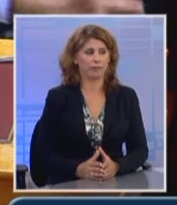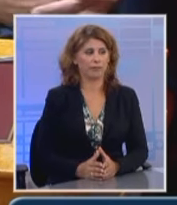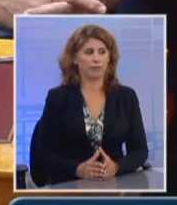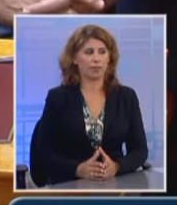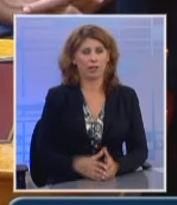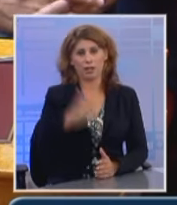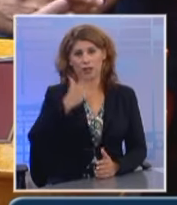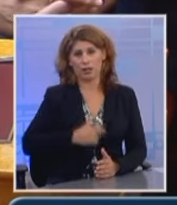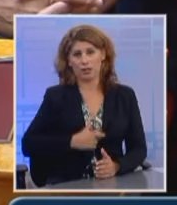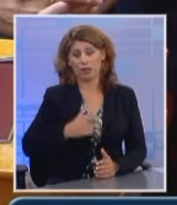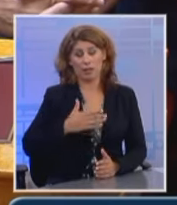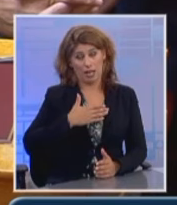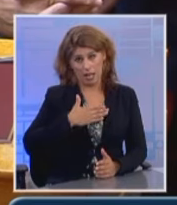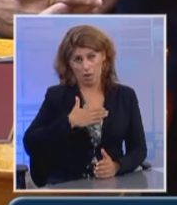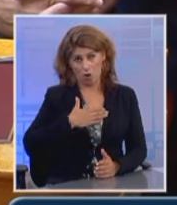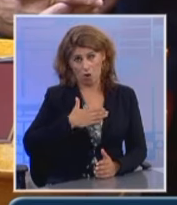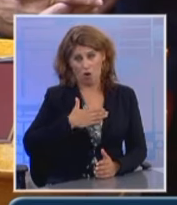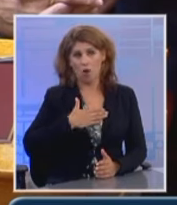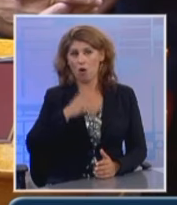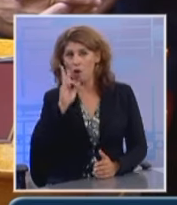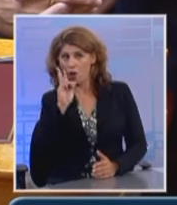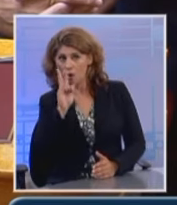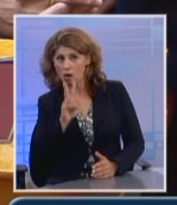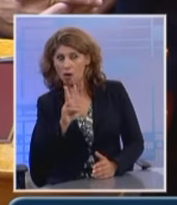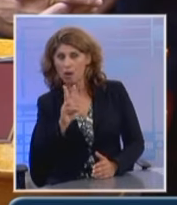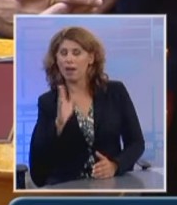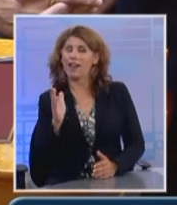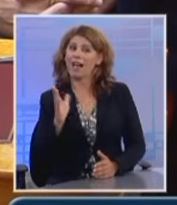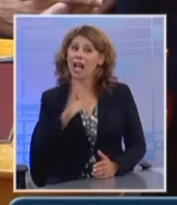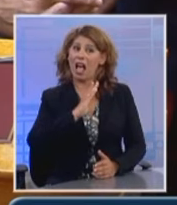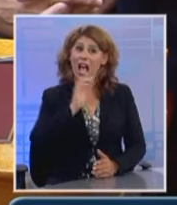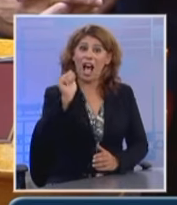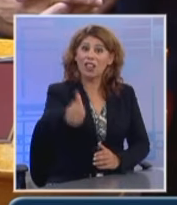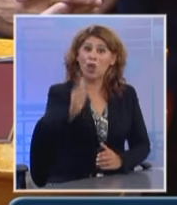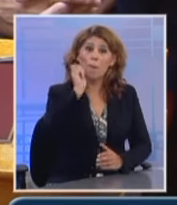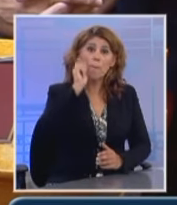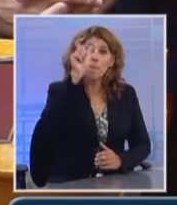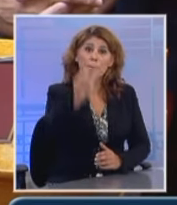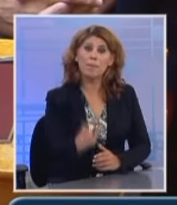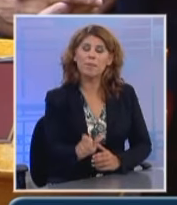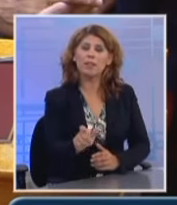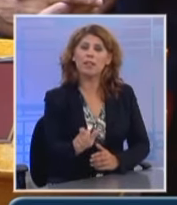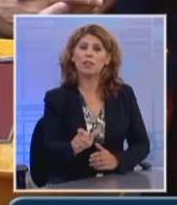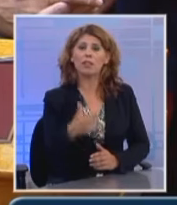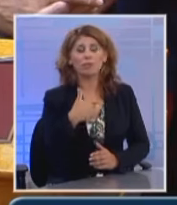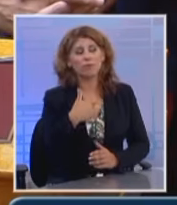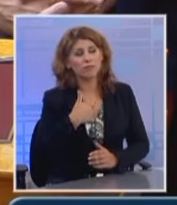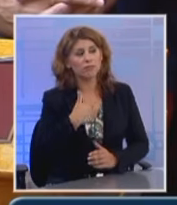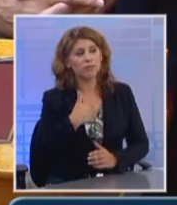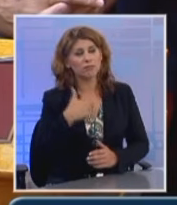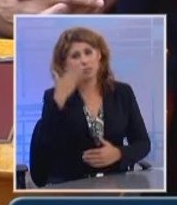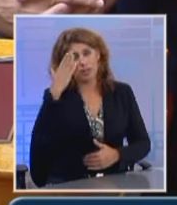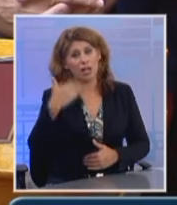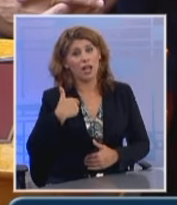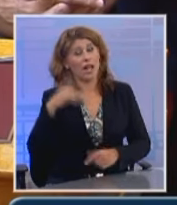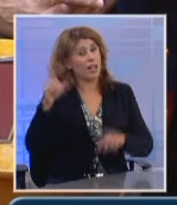σαν άτομο σας εκτιμώ ιδιαίτερα και είχα και την τύχη να με τιμήσετε κάποτε στο ψηφοδέλτιό σας και ήταν μεγάλη